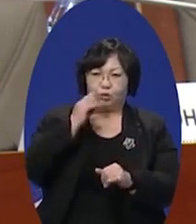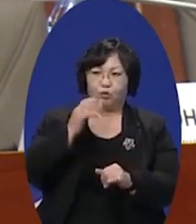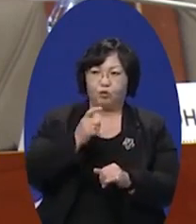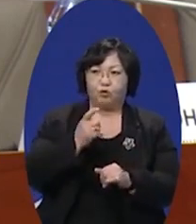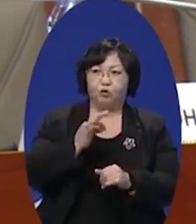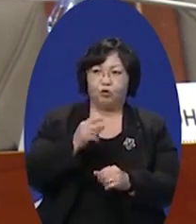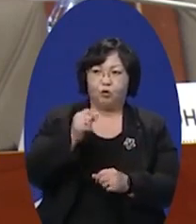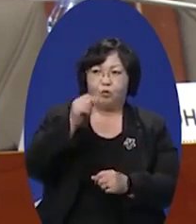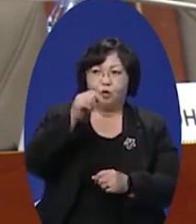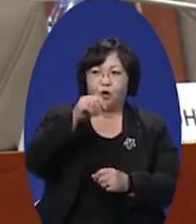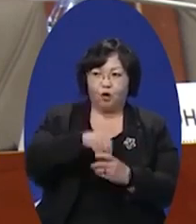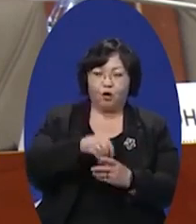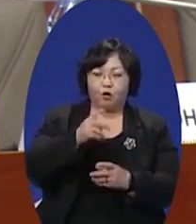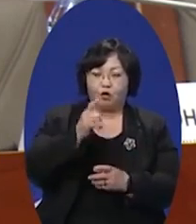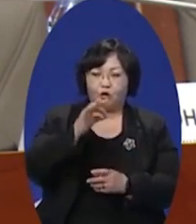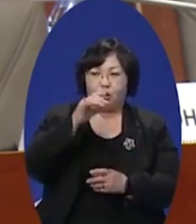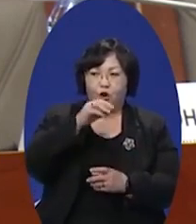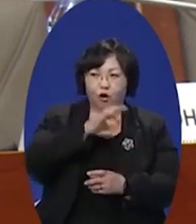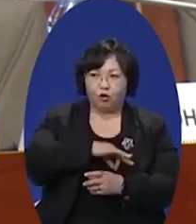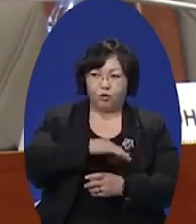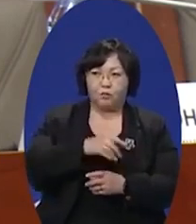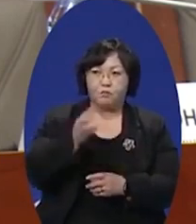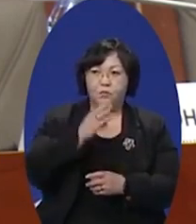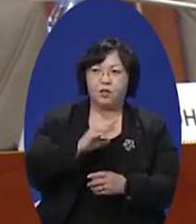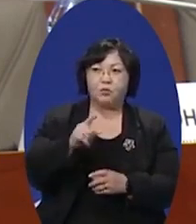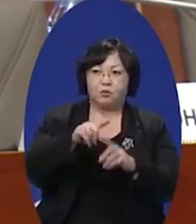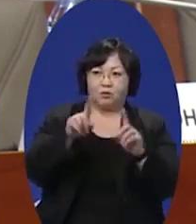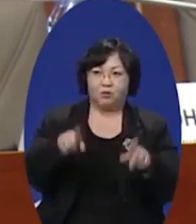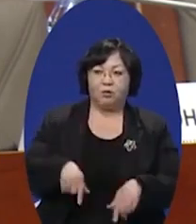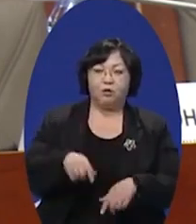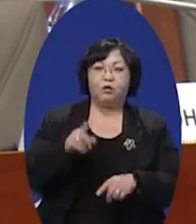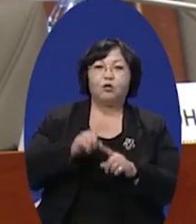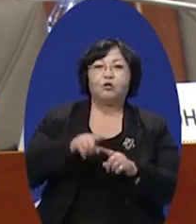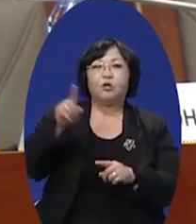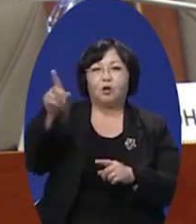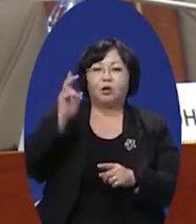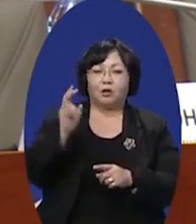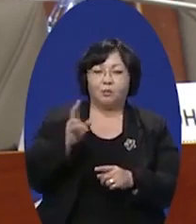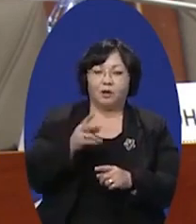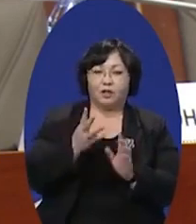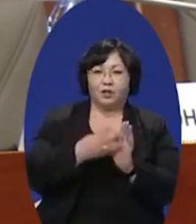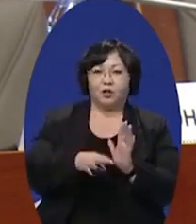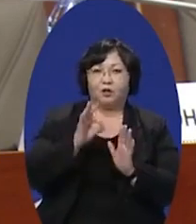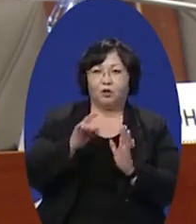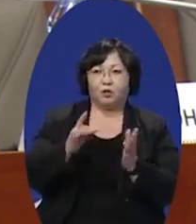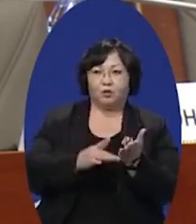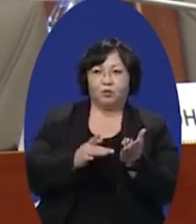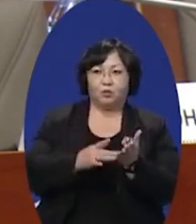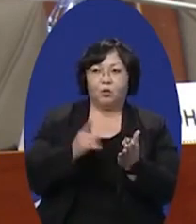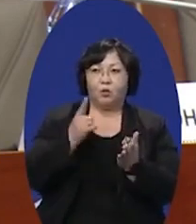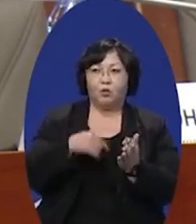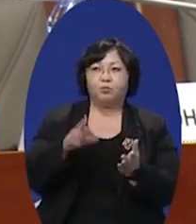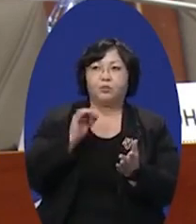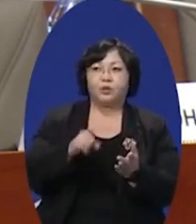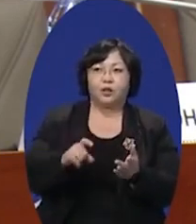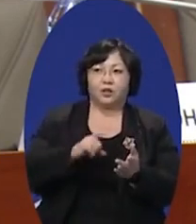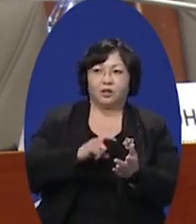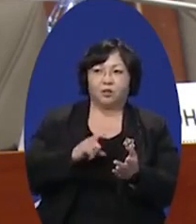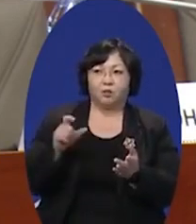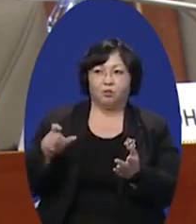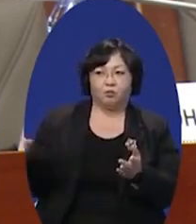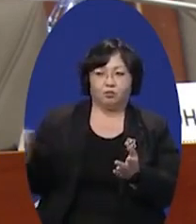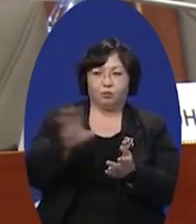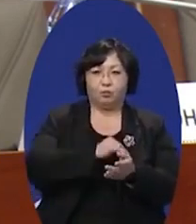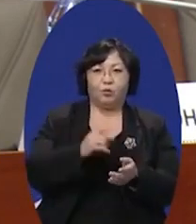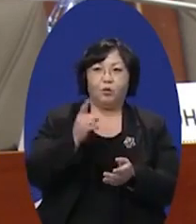орлогын мэдүүлэг дээр байдаг тэр Атар Чандган гэдэг хөдөө байдаг компани 90-ад оны одоо дундуур тэр хувьчлийн үеэр хүн болгол